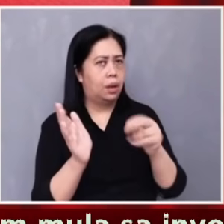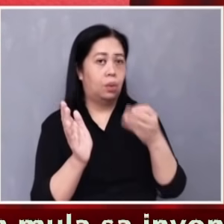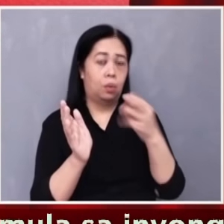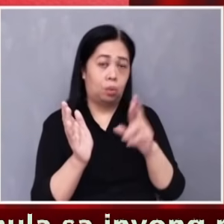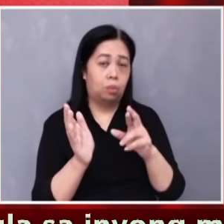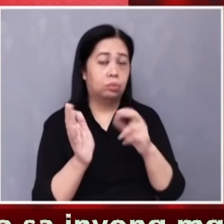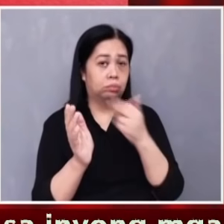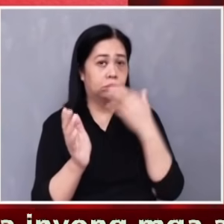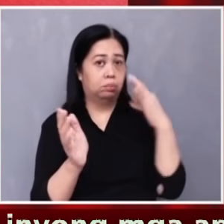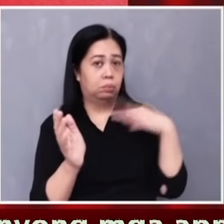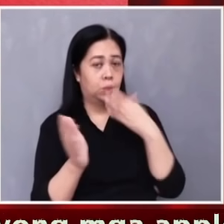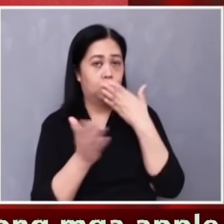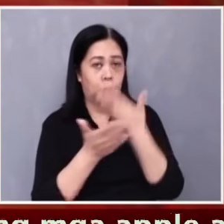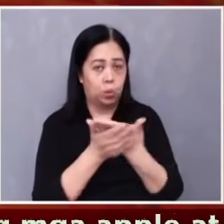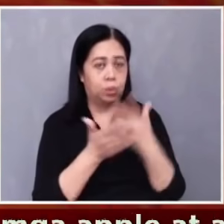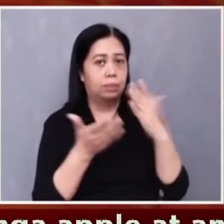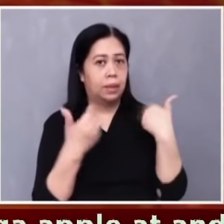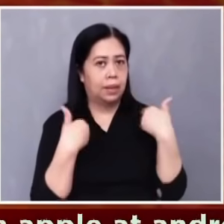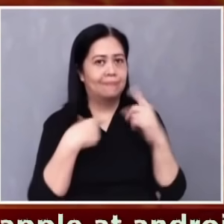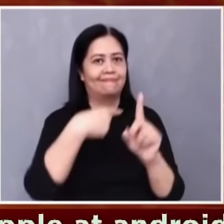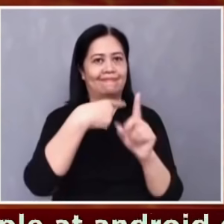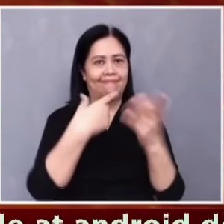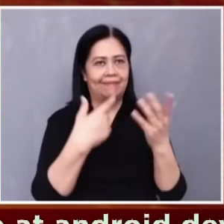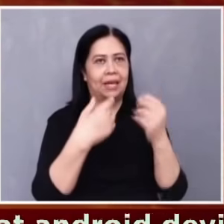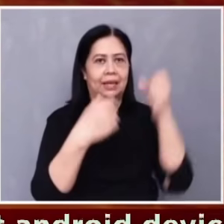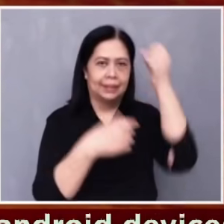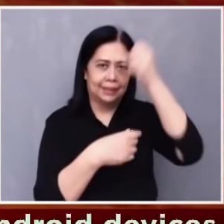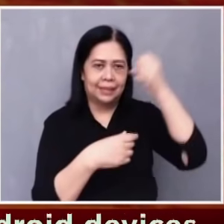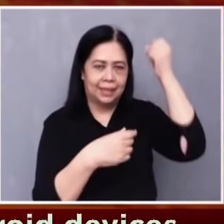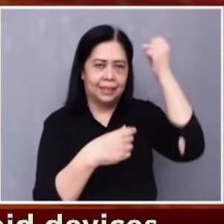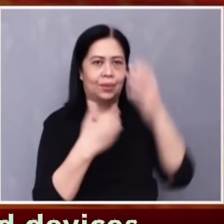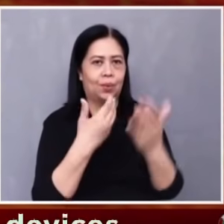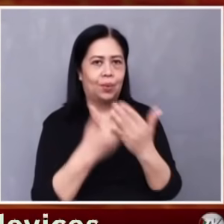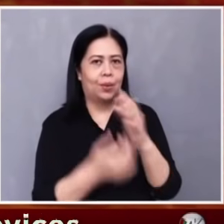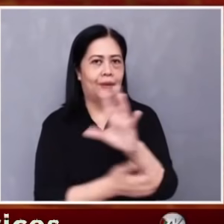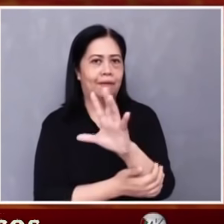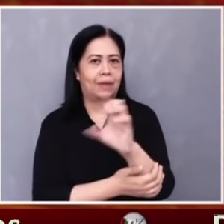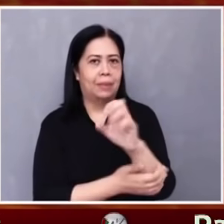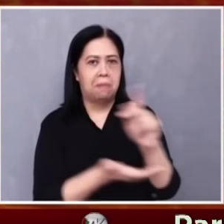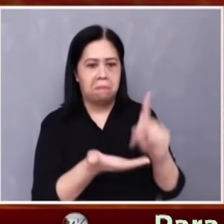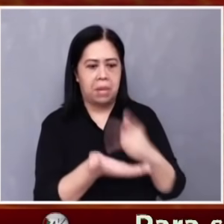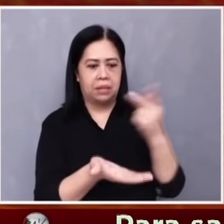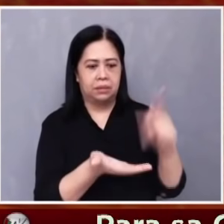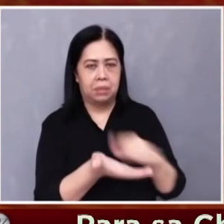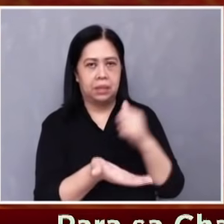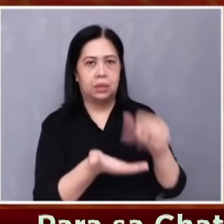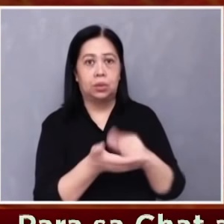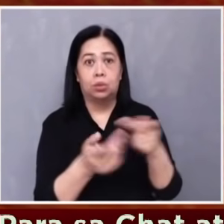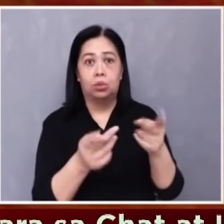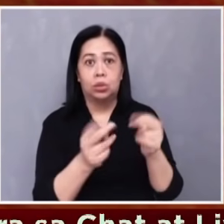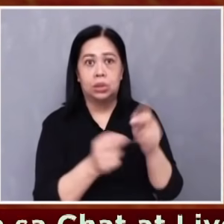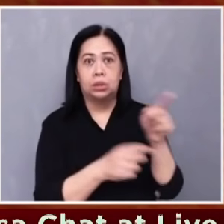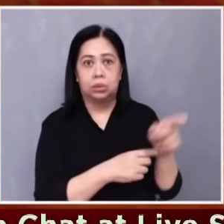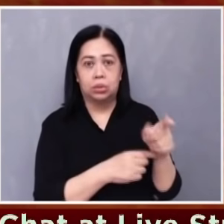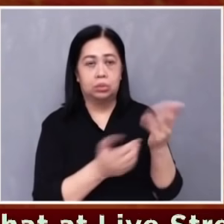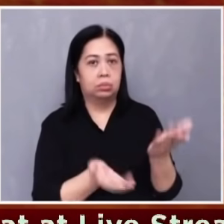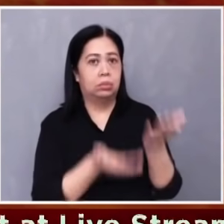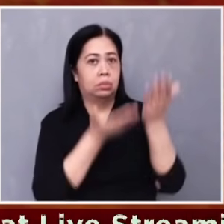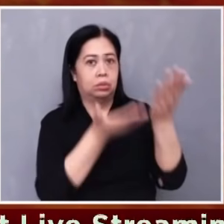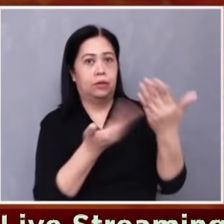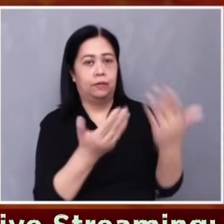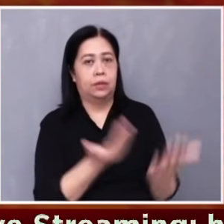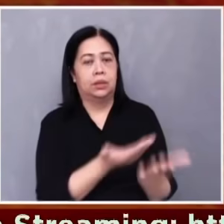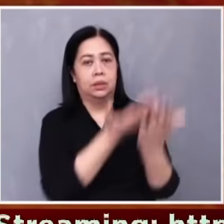na maging santo po siya. Halos 500 pahina ang posisyo ni Kamombot na naisumiti sa Roma